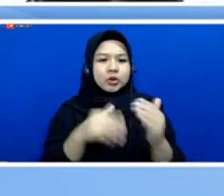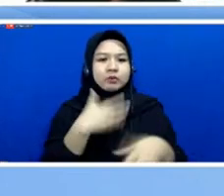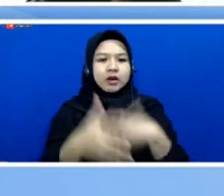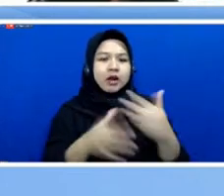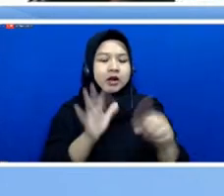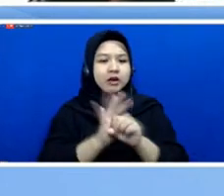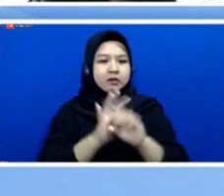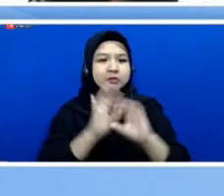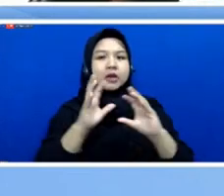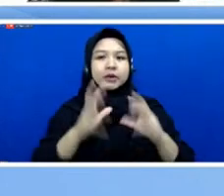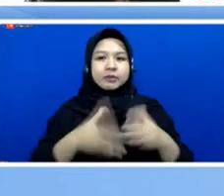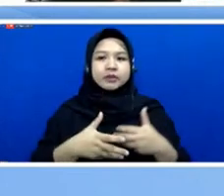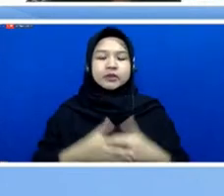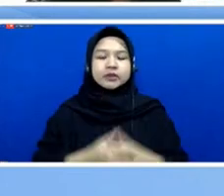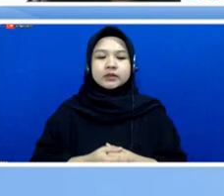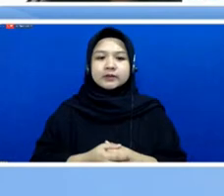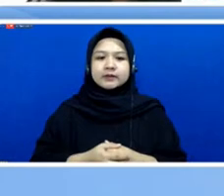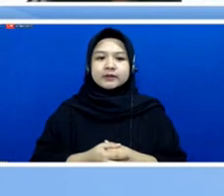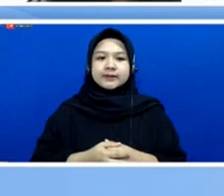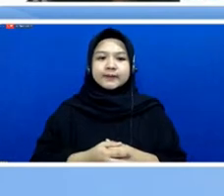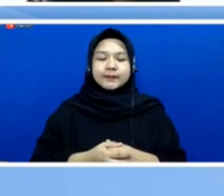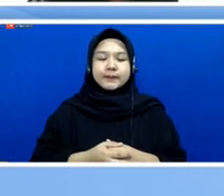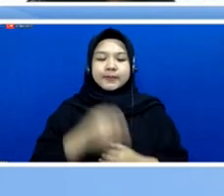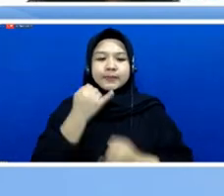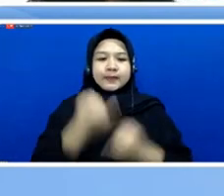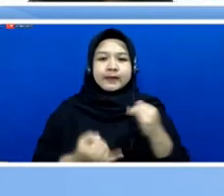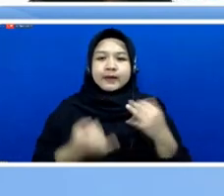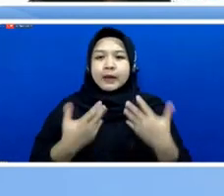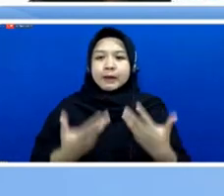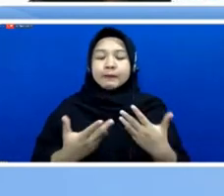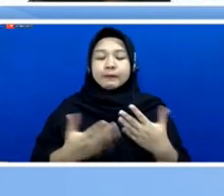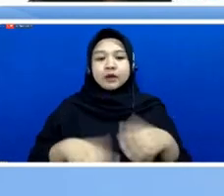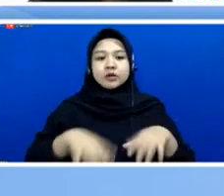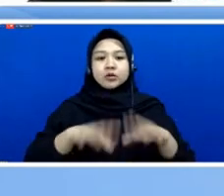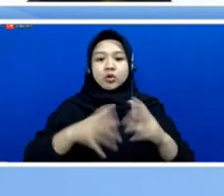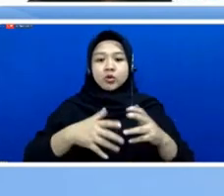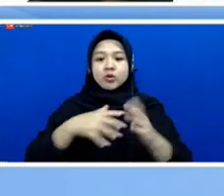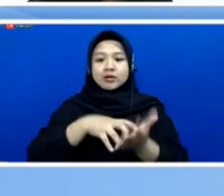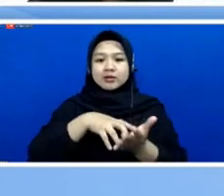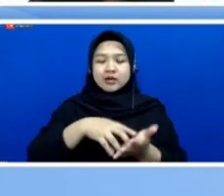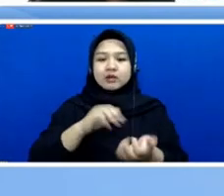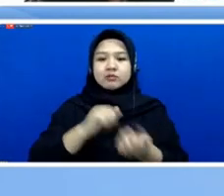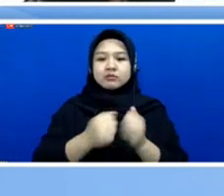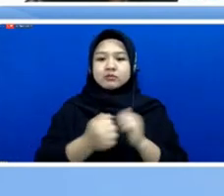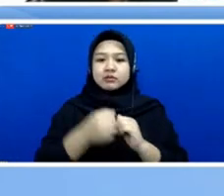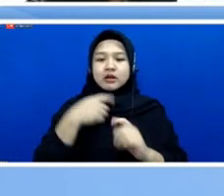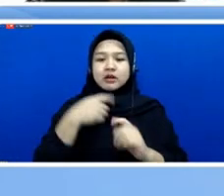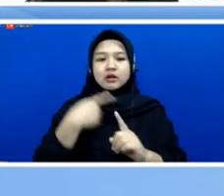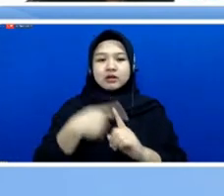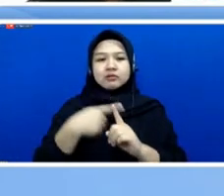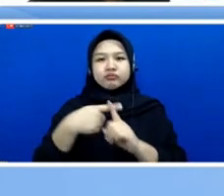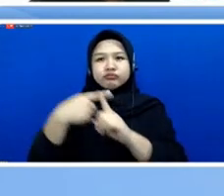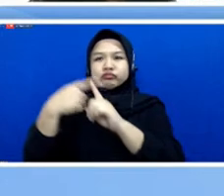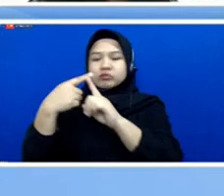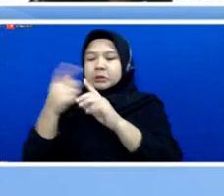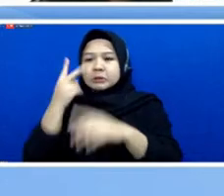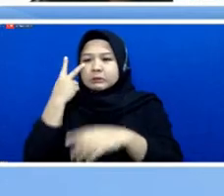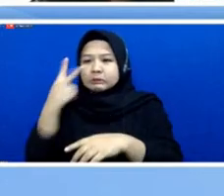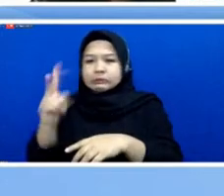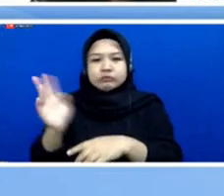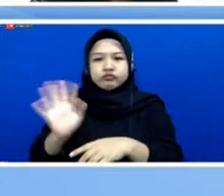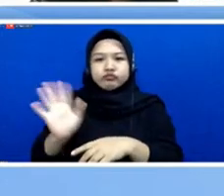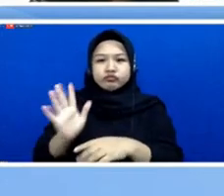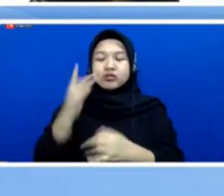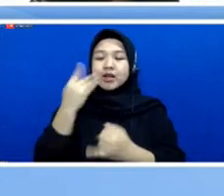kita. Nah, kemudian pada akhirnya apa? Di populasi rentan, peningkatan kasus tidak terdeteksi. Karena tidak terdeteksi, akhirnya